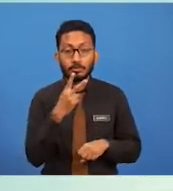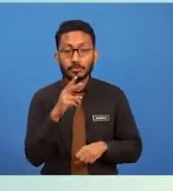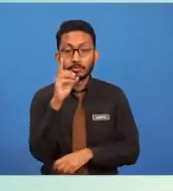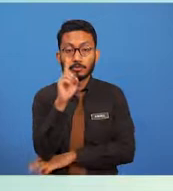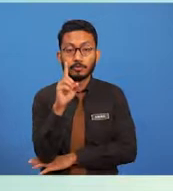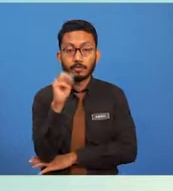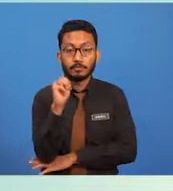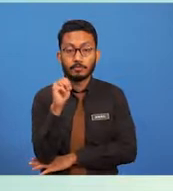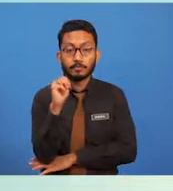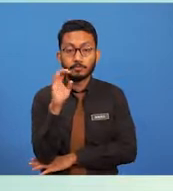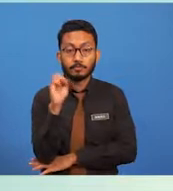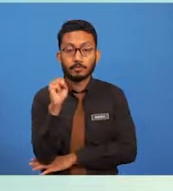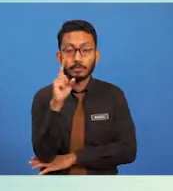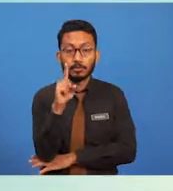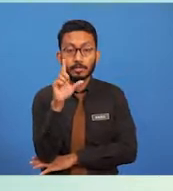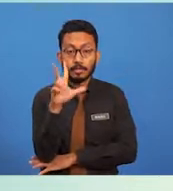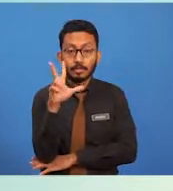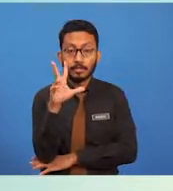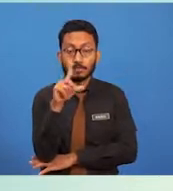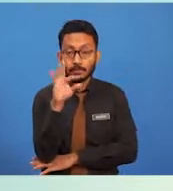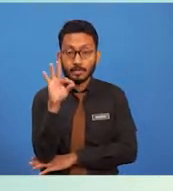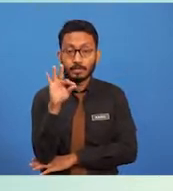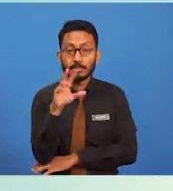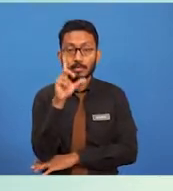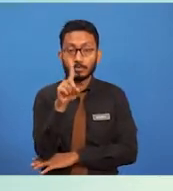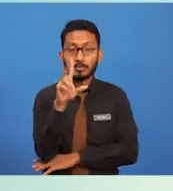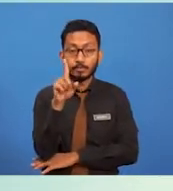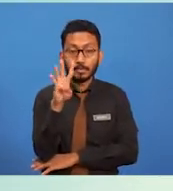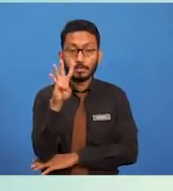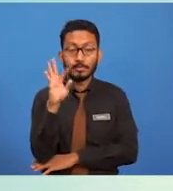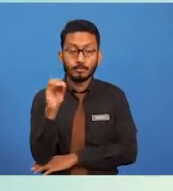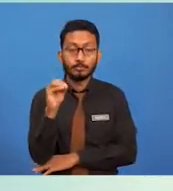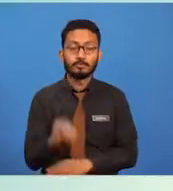139 dan 140.